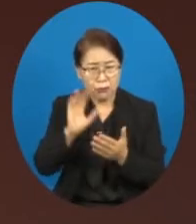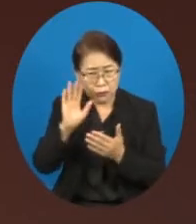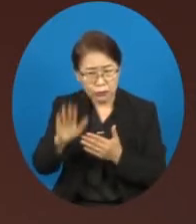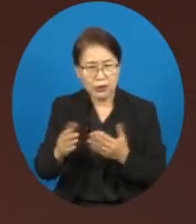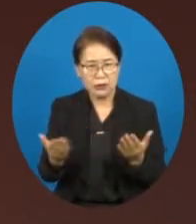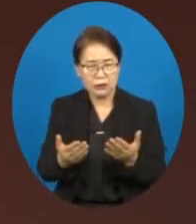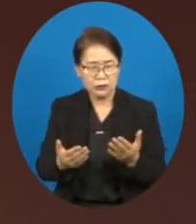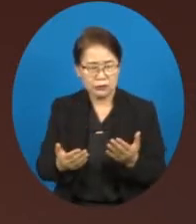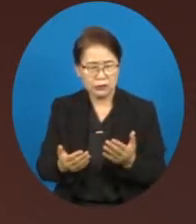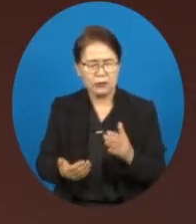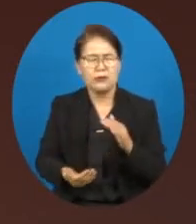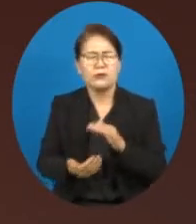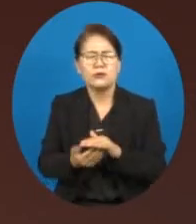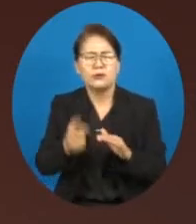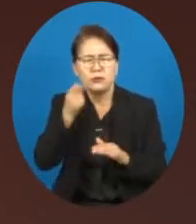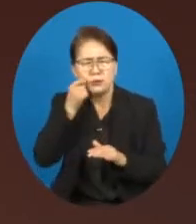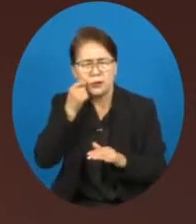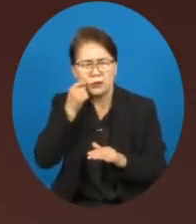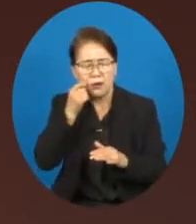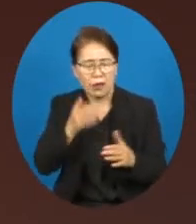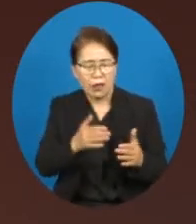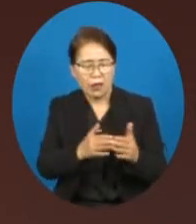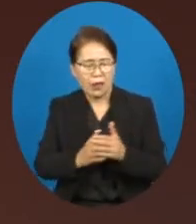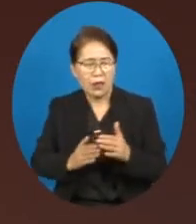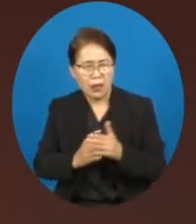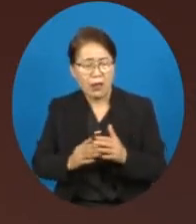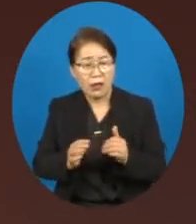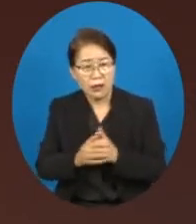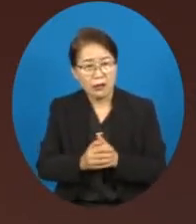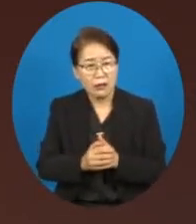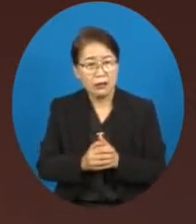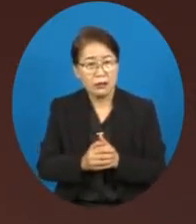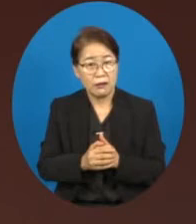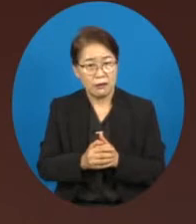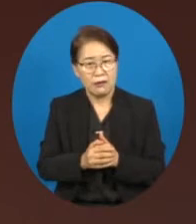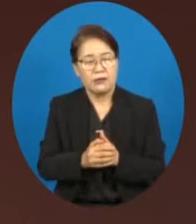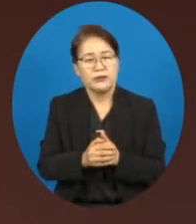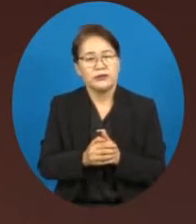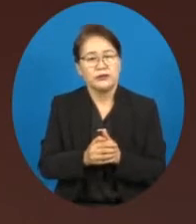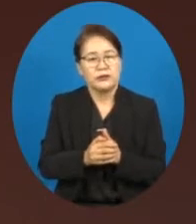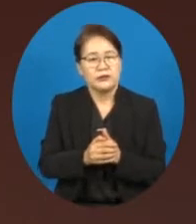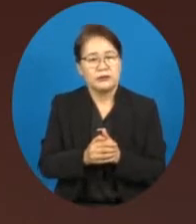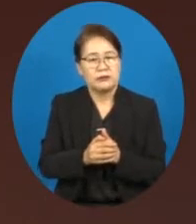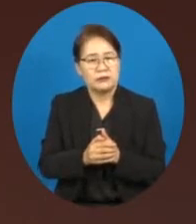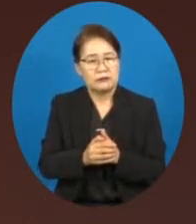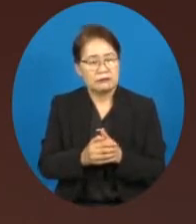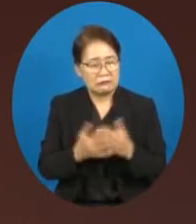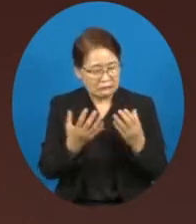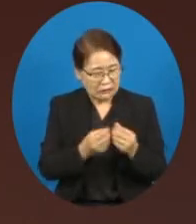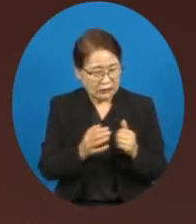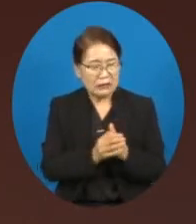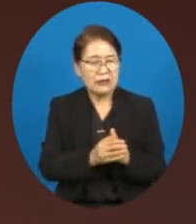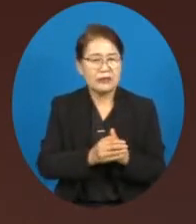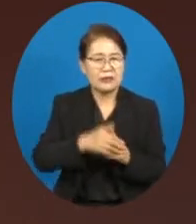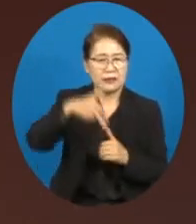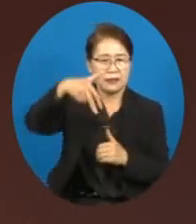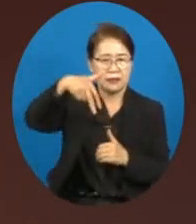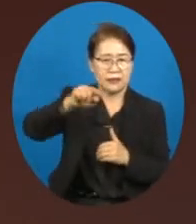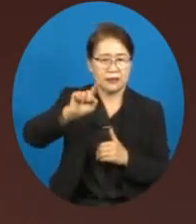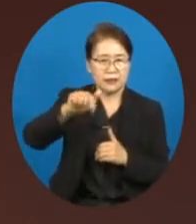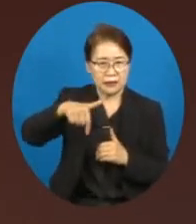일을 이루지 못할 때가 참 많습니다. 오죽하면 작심 3일이라는 말이